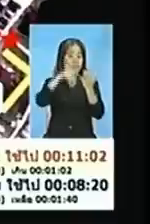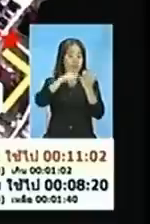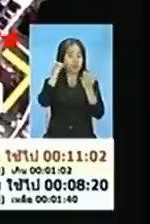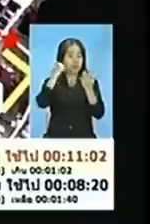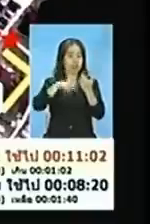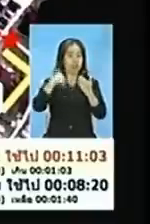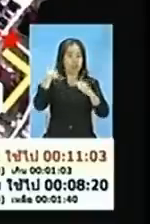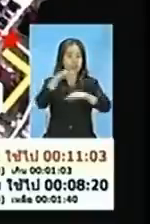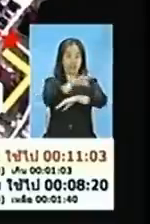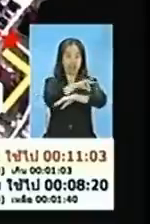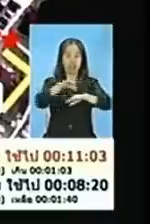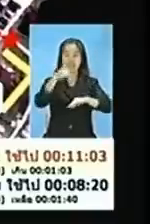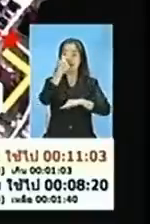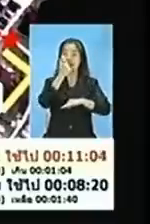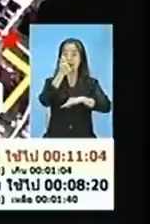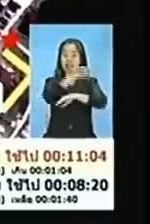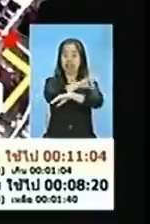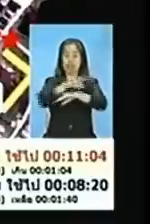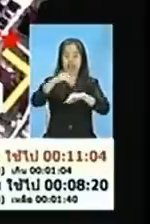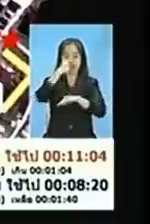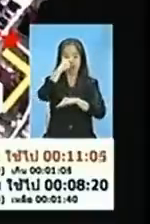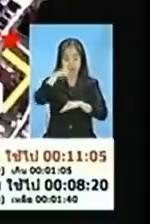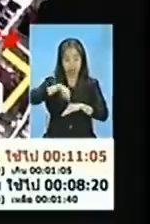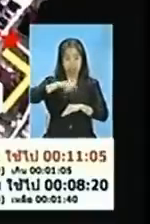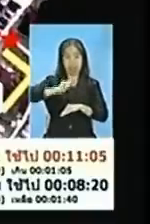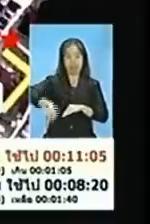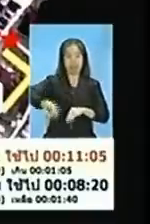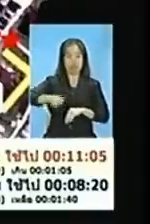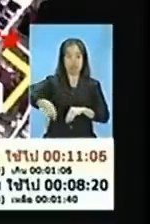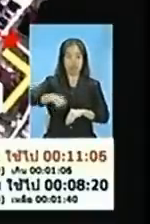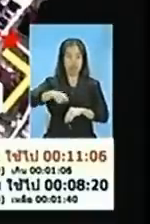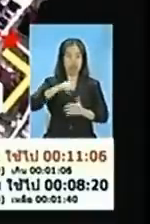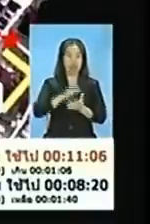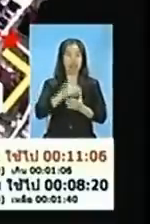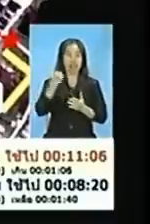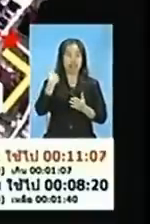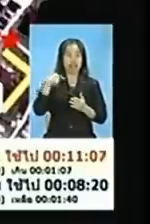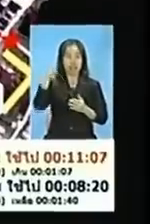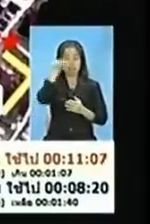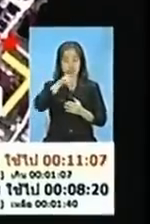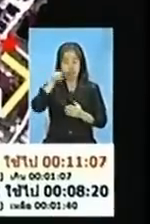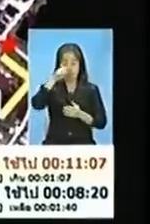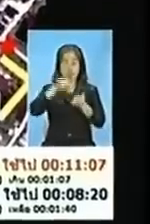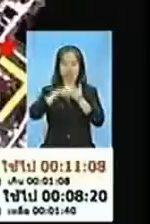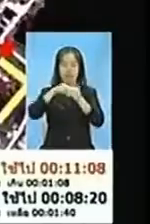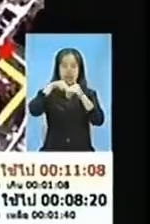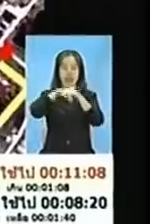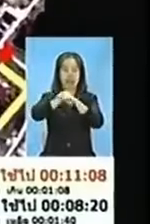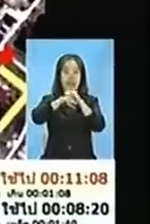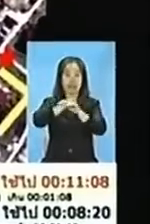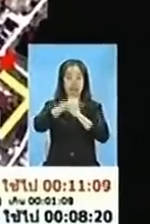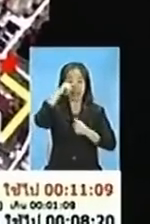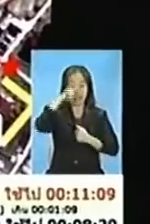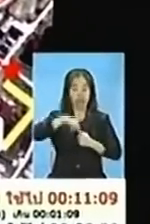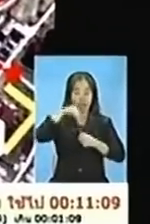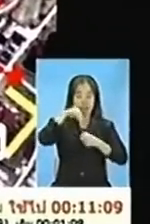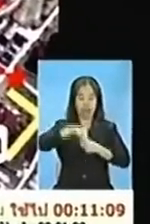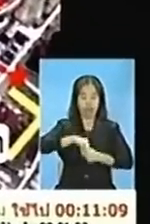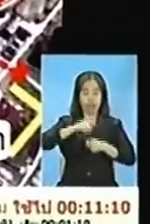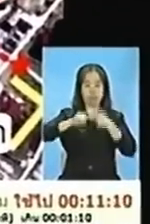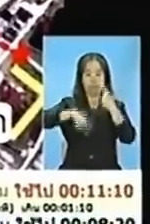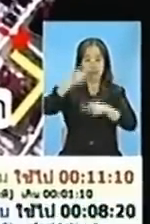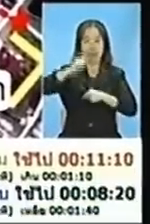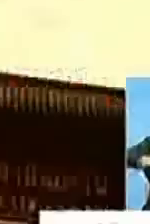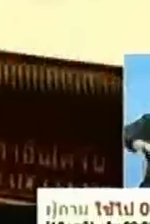เส้นขีดแดดแดนนั้นเป็นแดนไทยกัมพูชาวงรอบนั้นจุดลักลอบผมอยู่ไทยผมข้ามกัมพูชาได้โดยไม่ต้องผ่านต